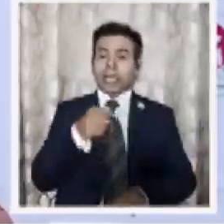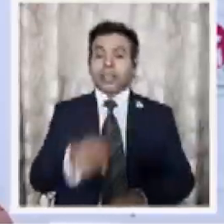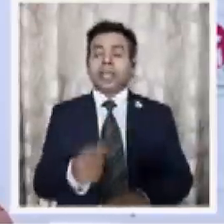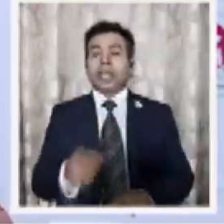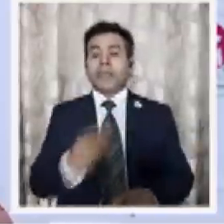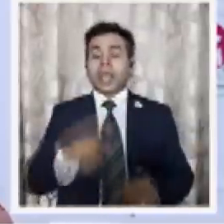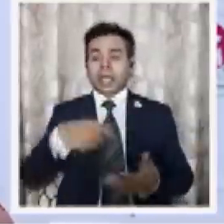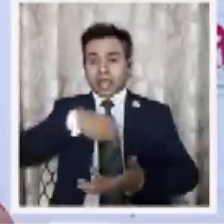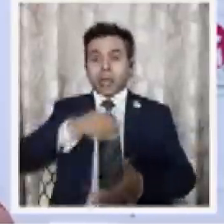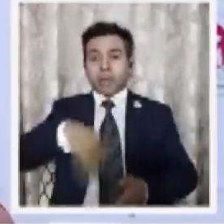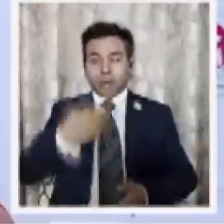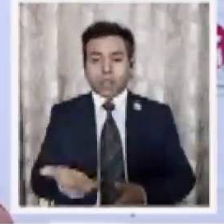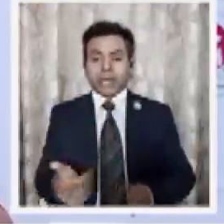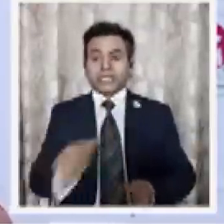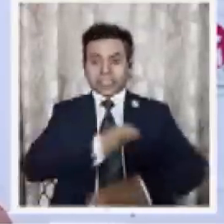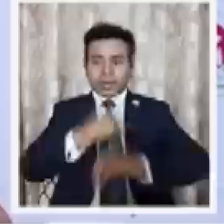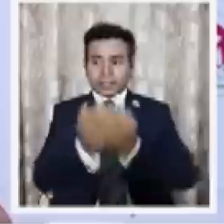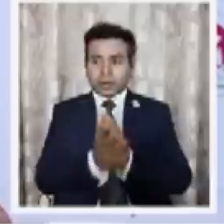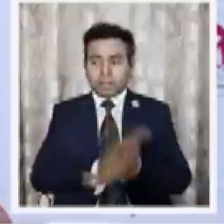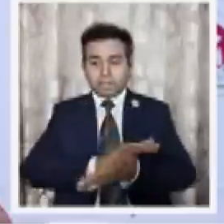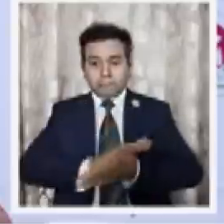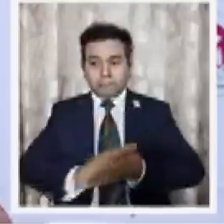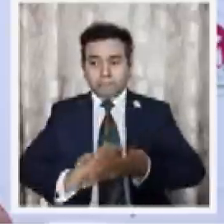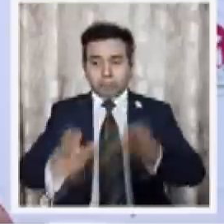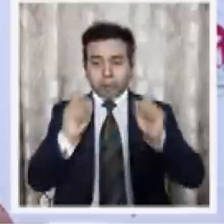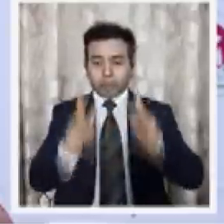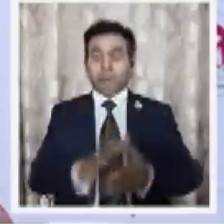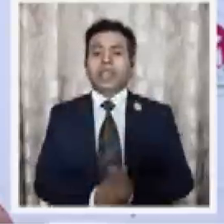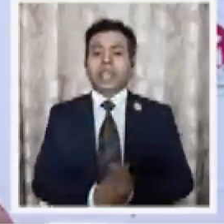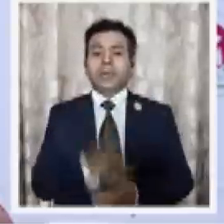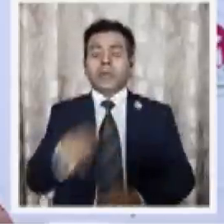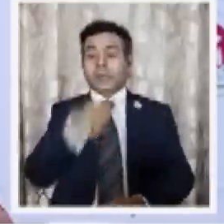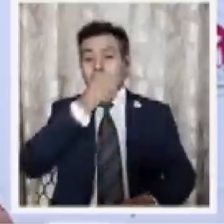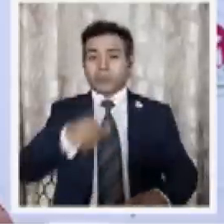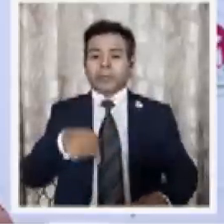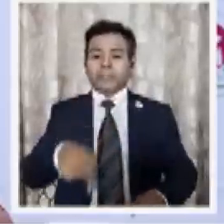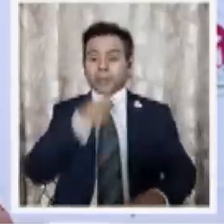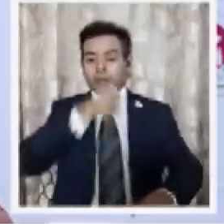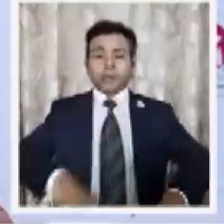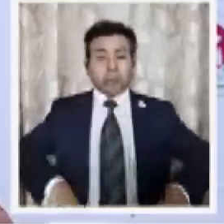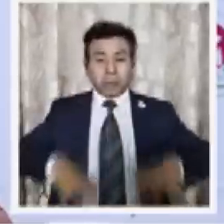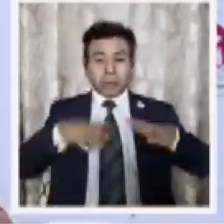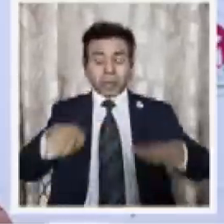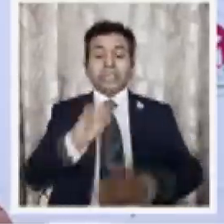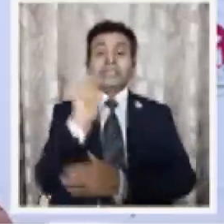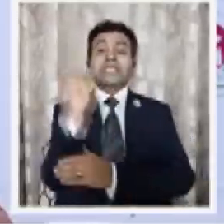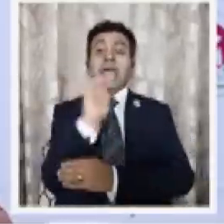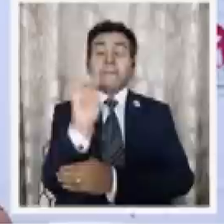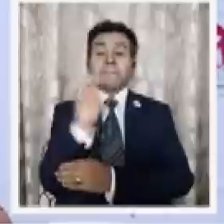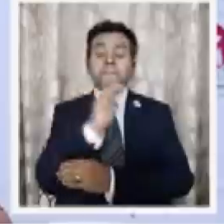ধুয়ে নেবেন। শিশুদের দিকে বিশেষভাবে খেয়াল রাখবেন। সর্পদংশন এবং পানিতে ডুবা থেকে সতর্ক